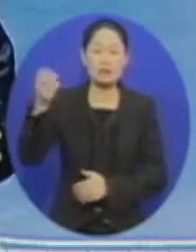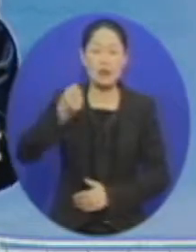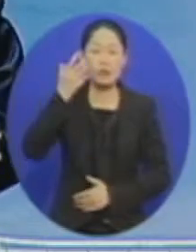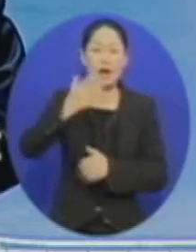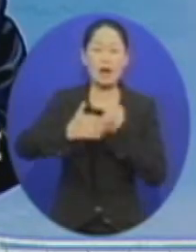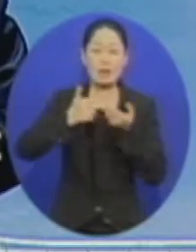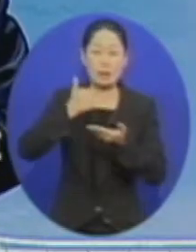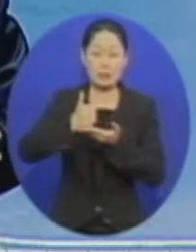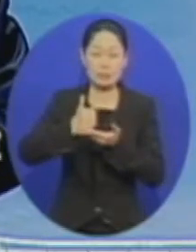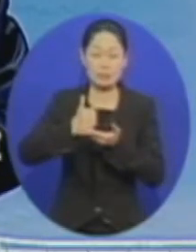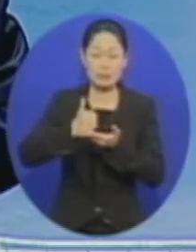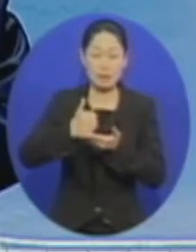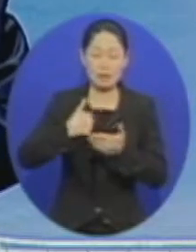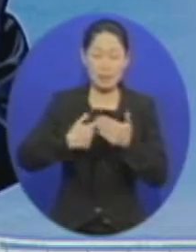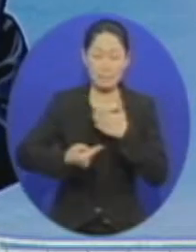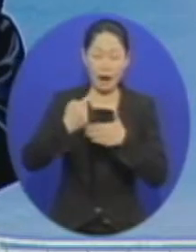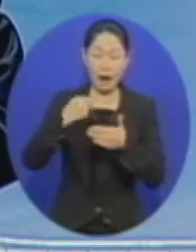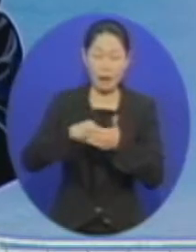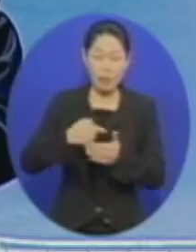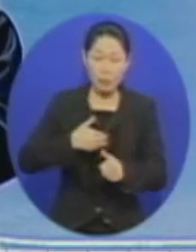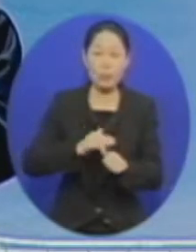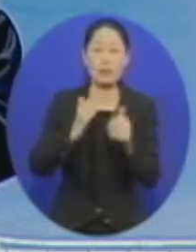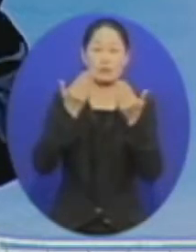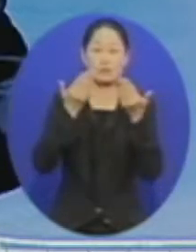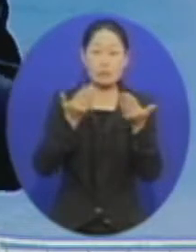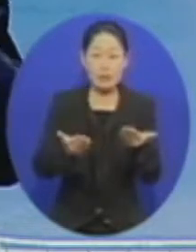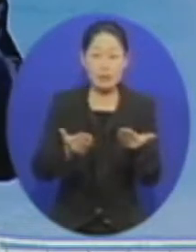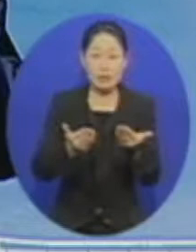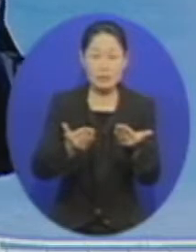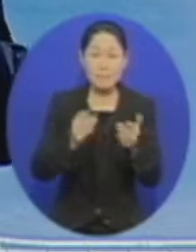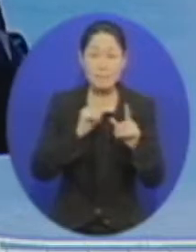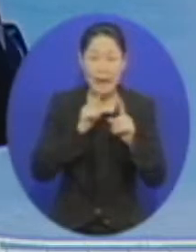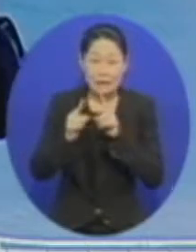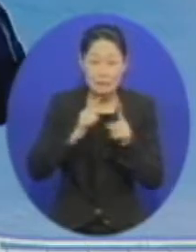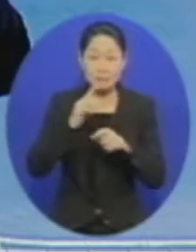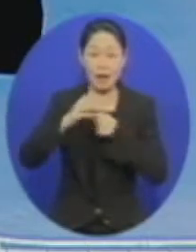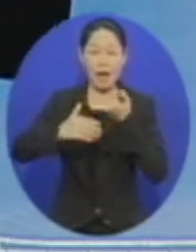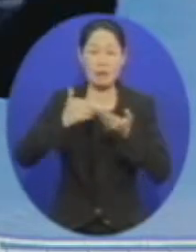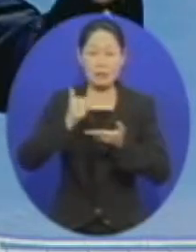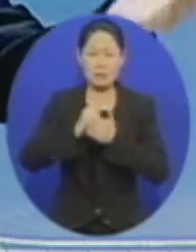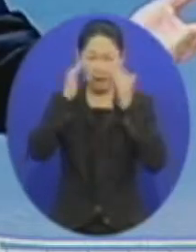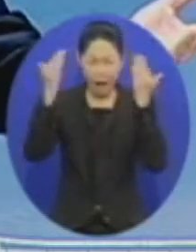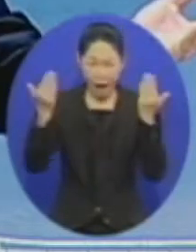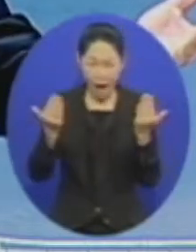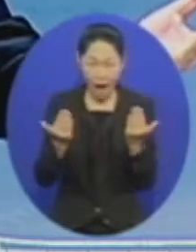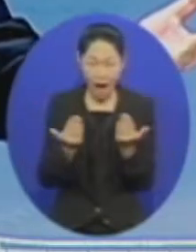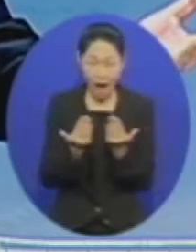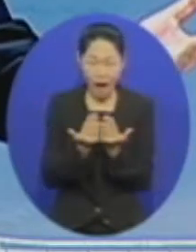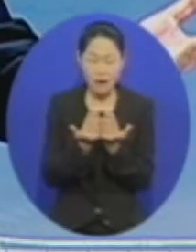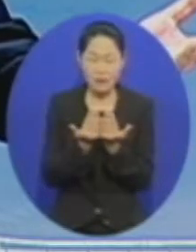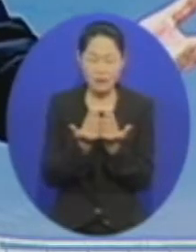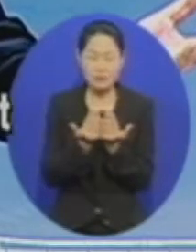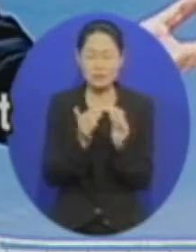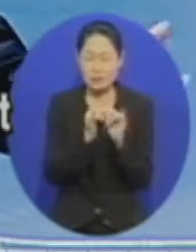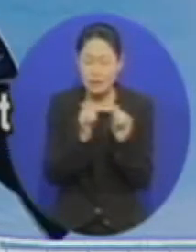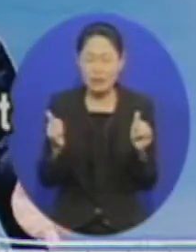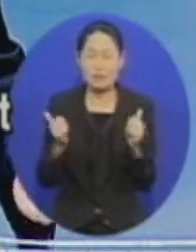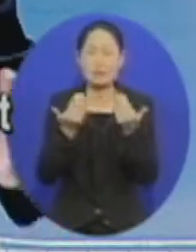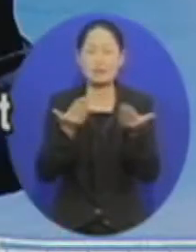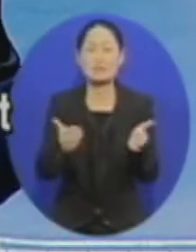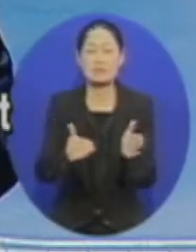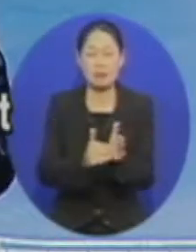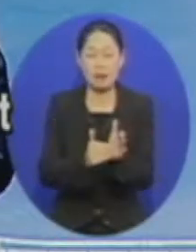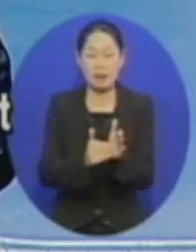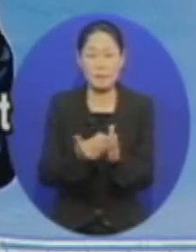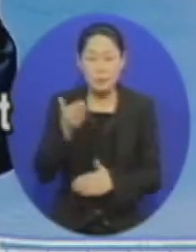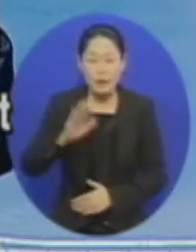내 마음의 보내 주시겠다고 하시는 말씀을 하나니 및 다 모든 사람에게 주셨어요 그런데